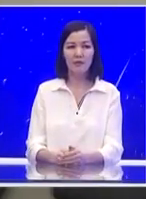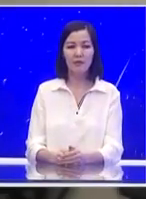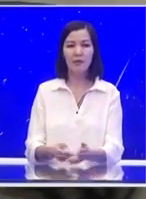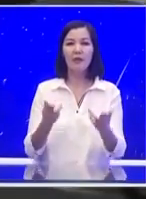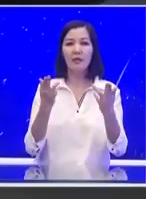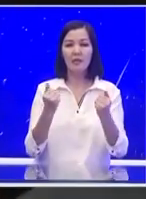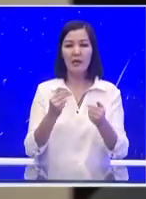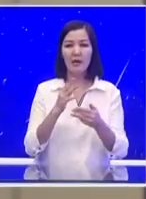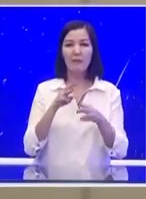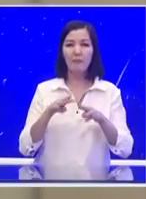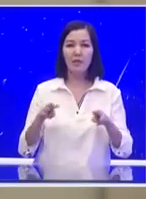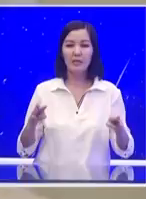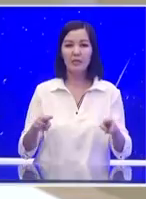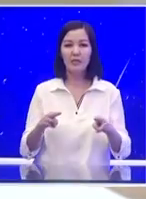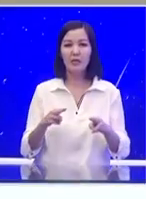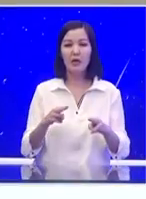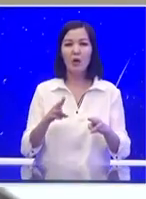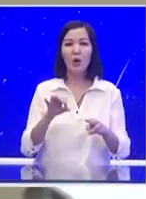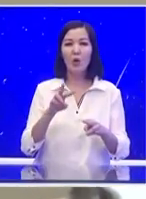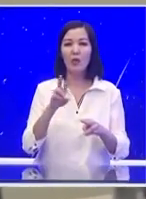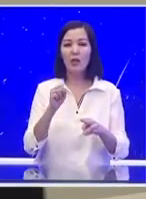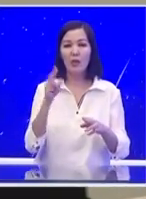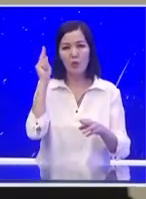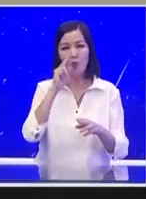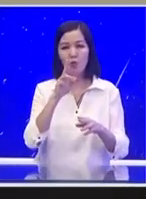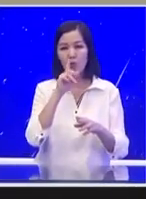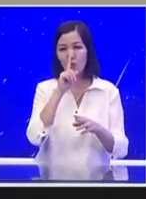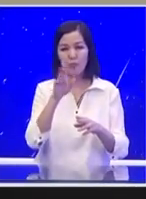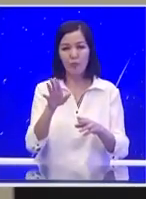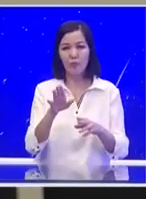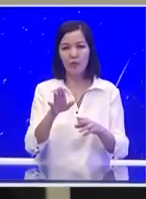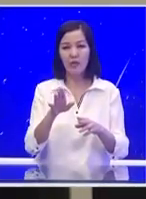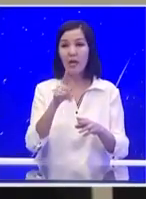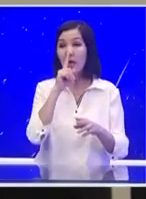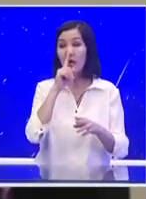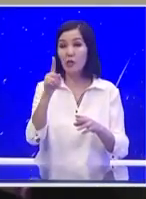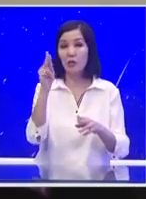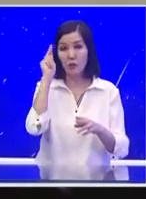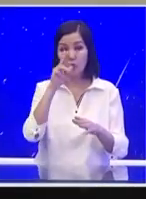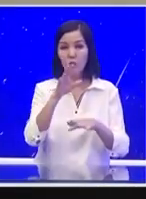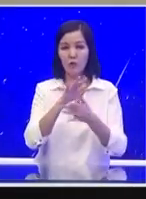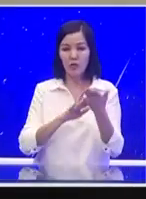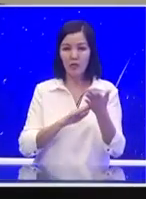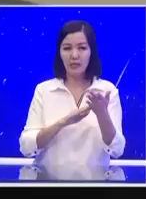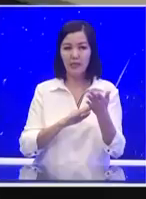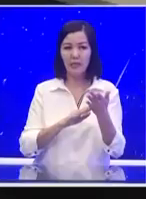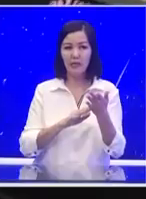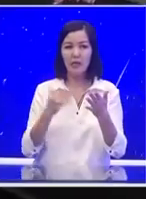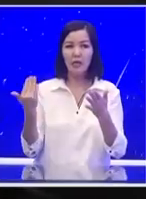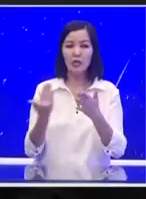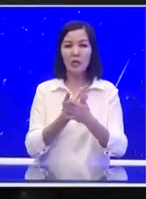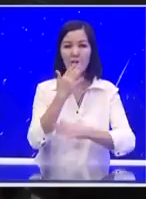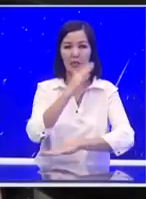Бас мұғалім айтқанда енді онлайн оқу болмайды. Бастысы оны қашықтан оқумен шатастырып алмауымыз керек. Жеңілдігі жаңа жүйе